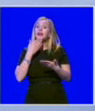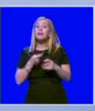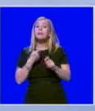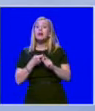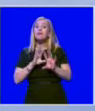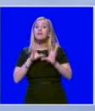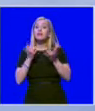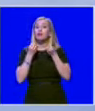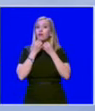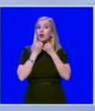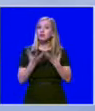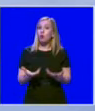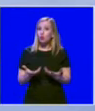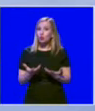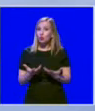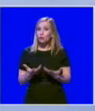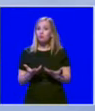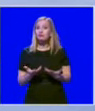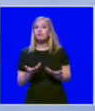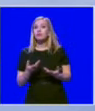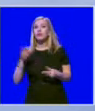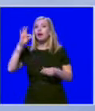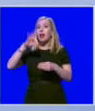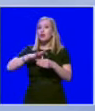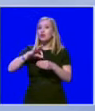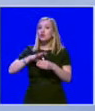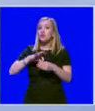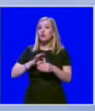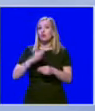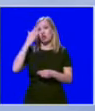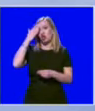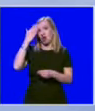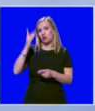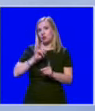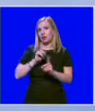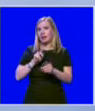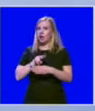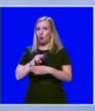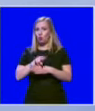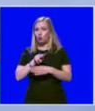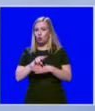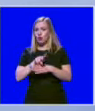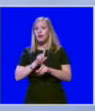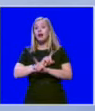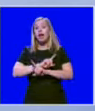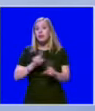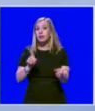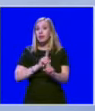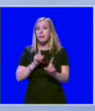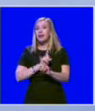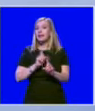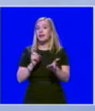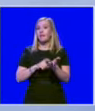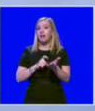правим всичко възможно вота да е наистина честен, да не е контролиран, да няма